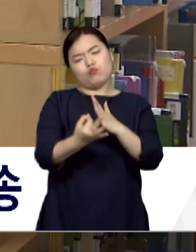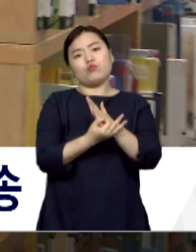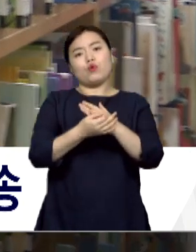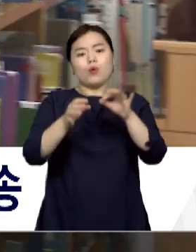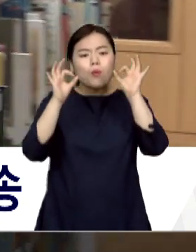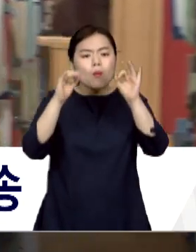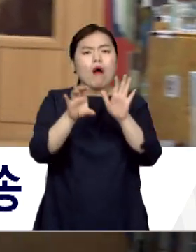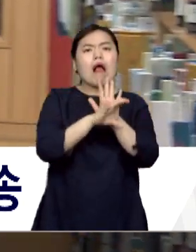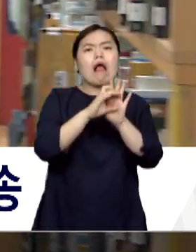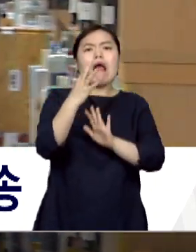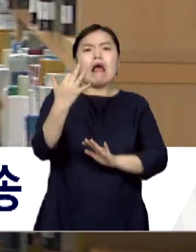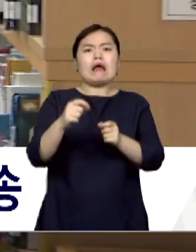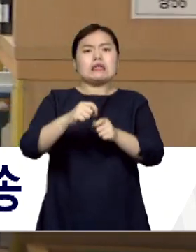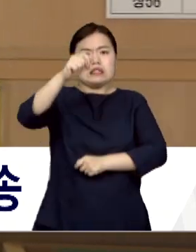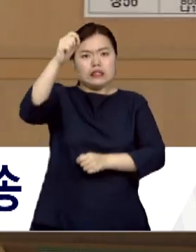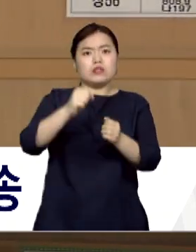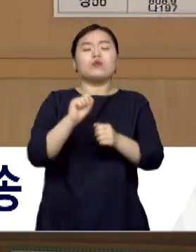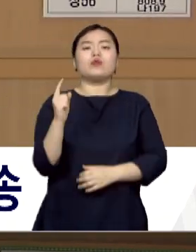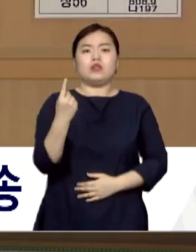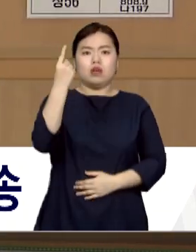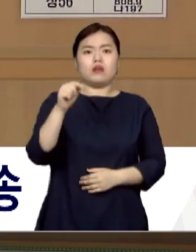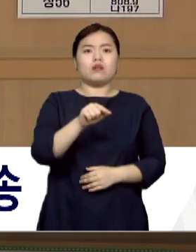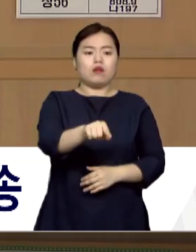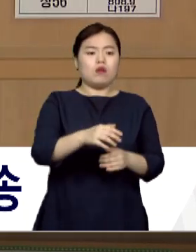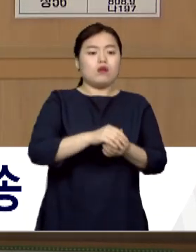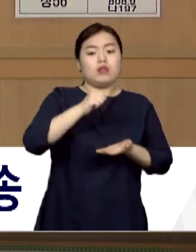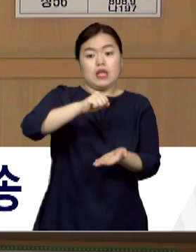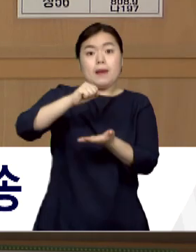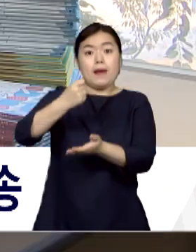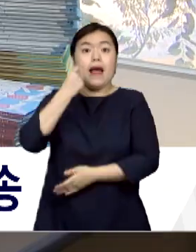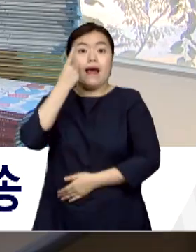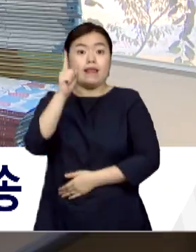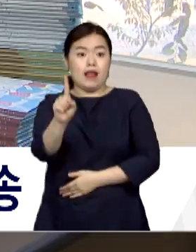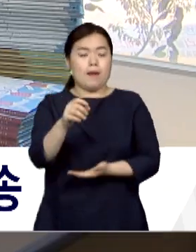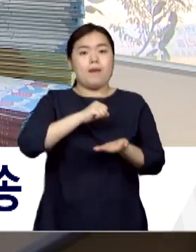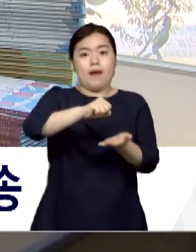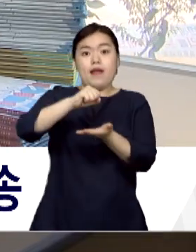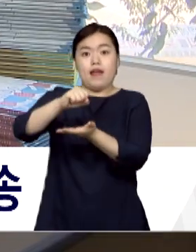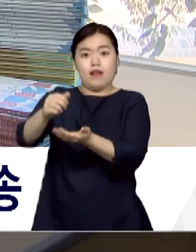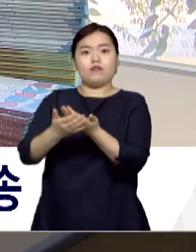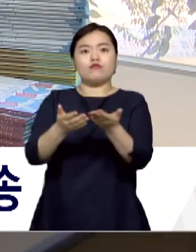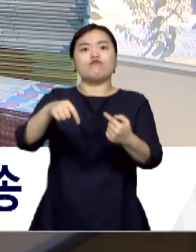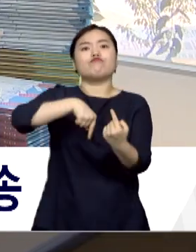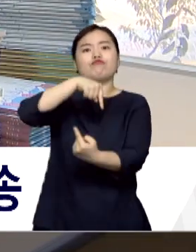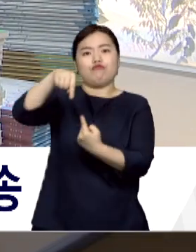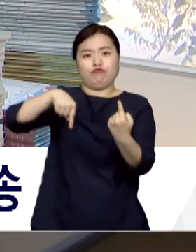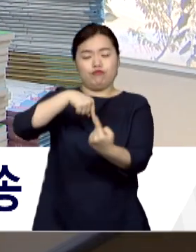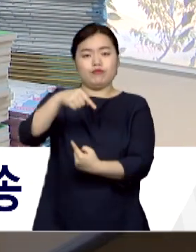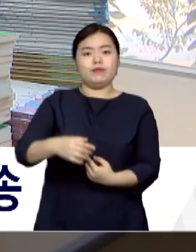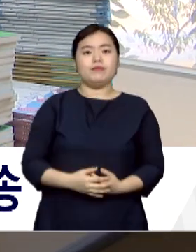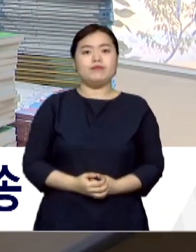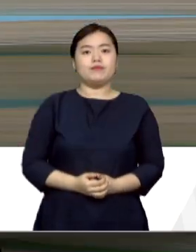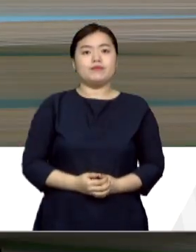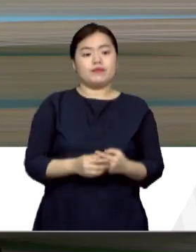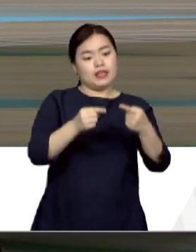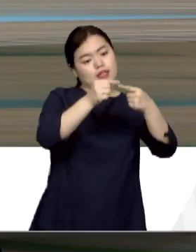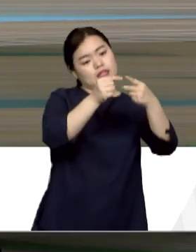프로그램은 코로나19 장기화로 인해 책꾸러미를 매주 한 번씩 택배로 배송하는 방식으로 전환해